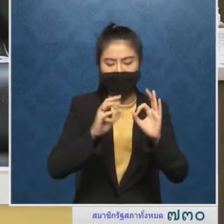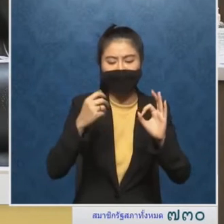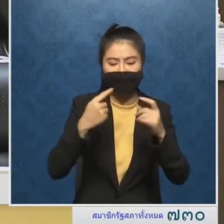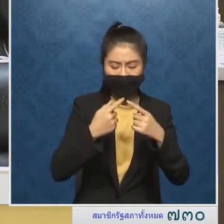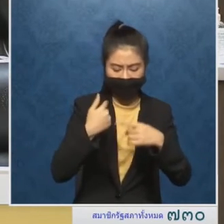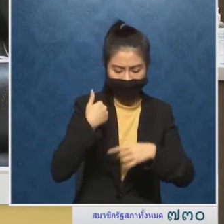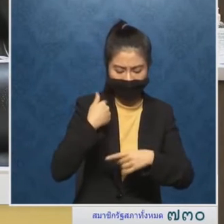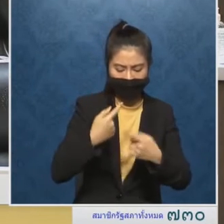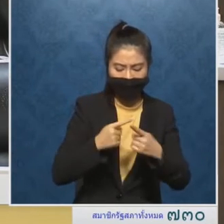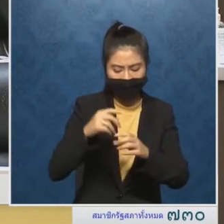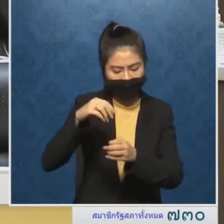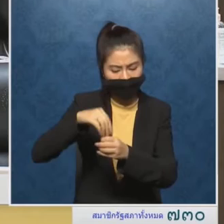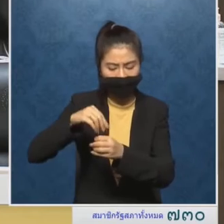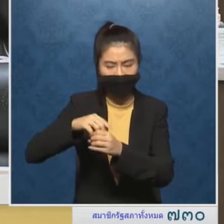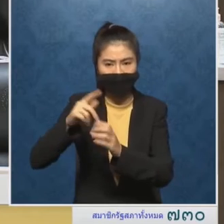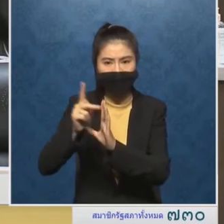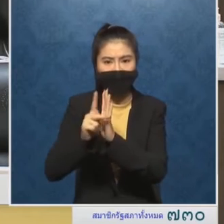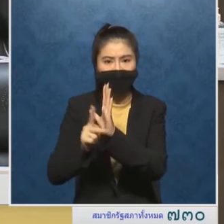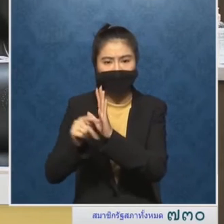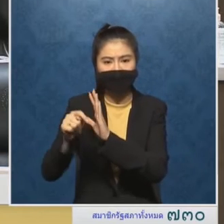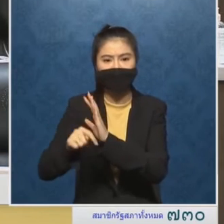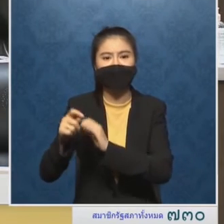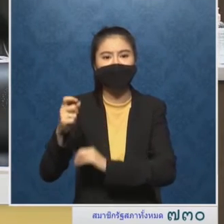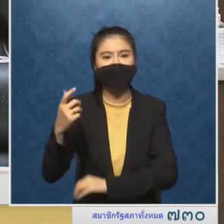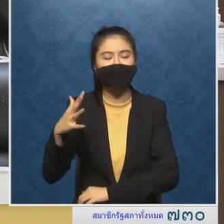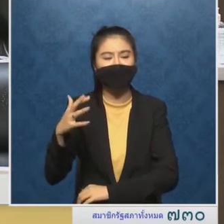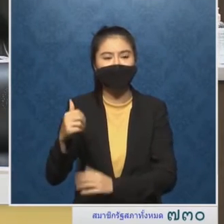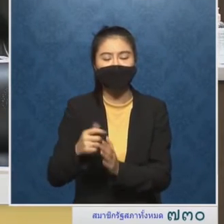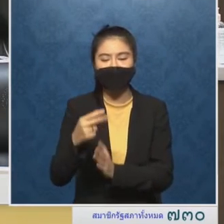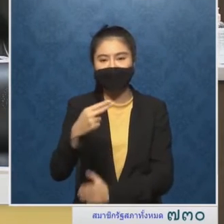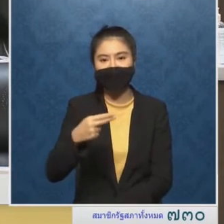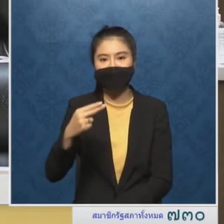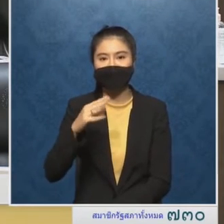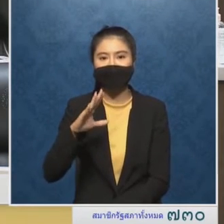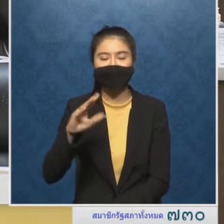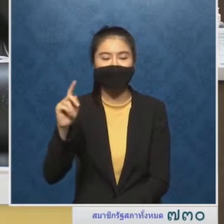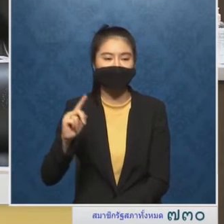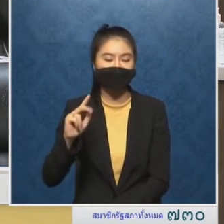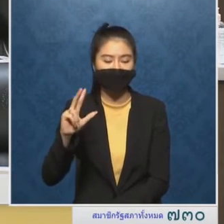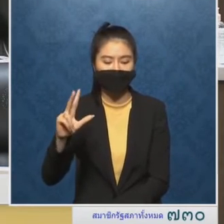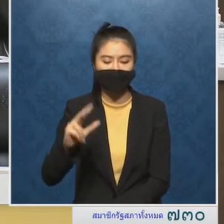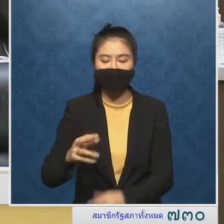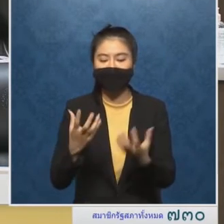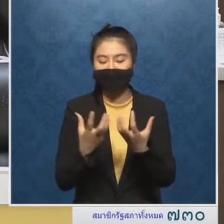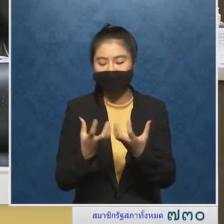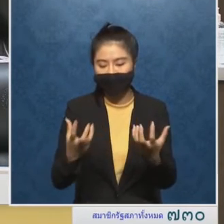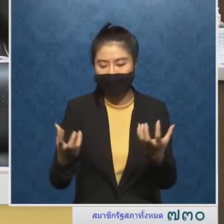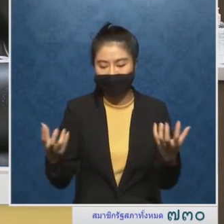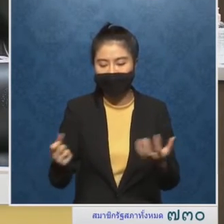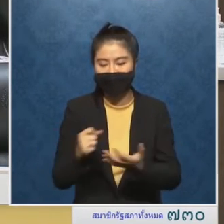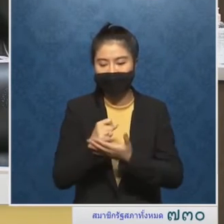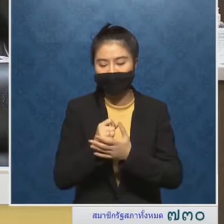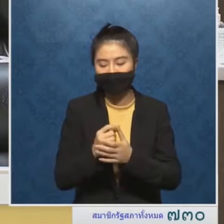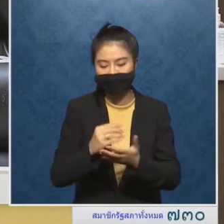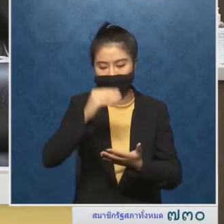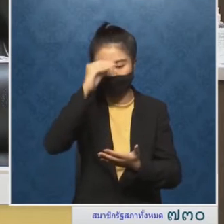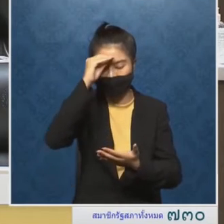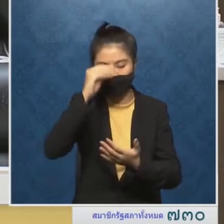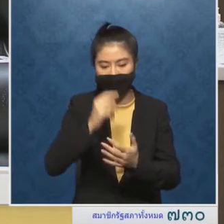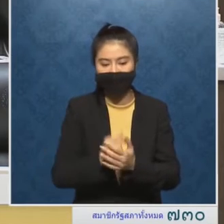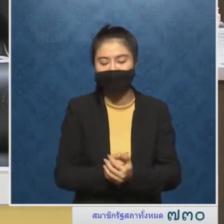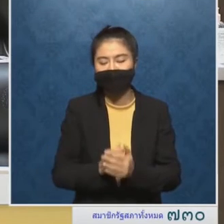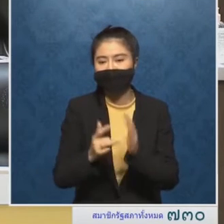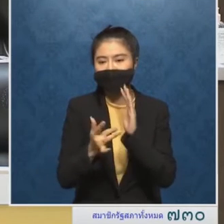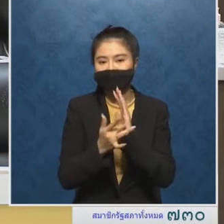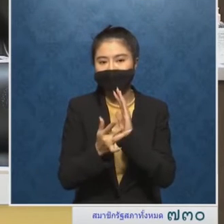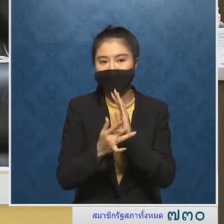บ ratesทํทานครั ในหมวด 5 ส่น 3 เก่าวถงวัสดุเครองมออปกรณระบบเทคโโยีแต่ไมมส่วนใดเลย